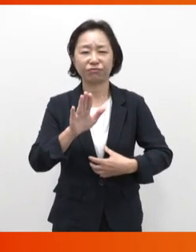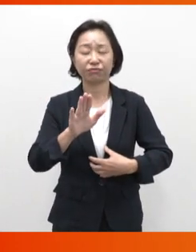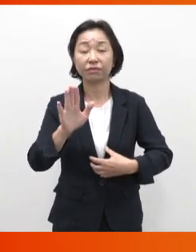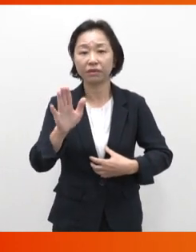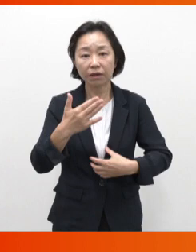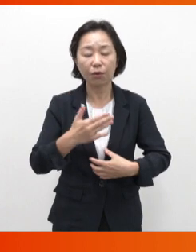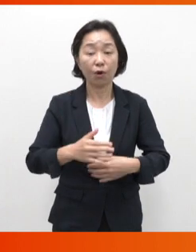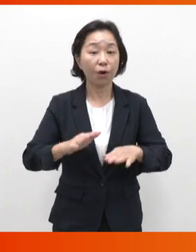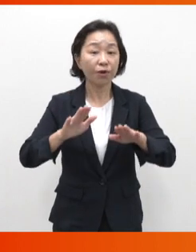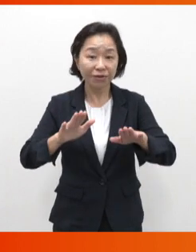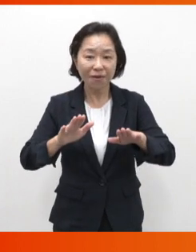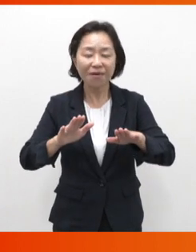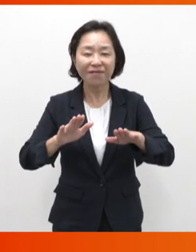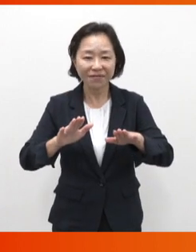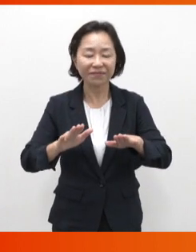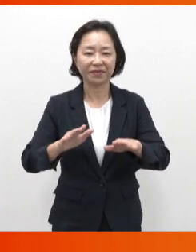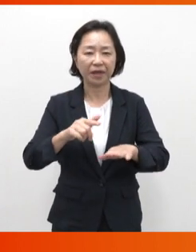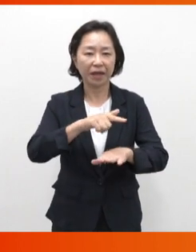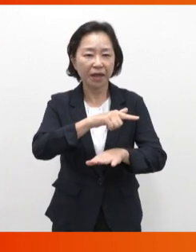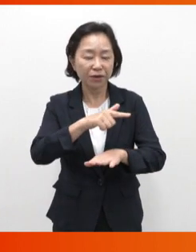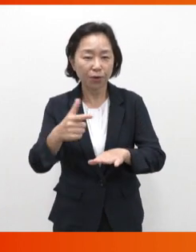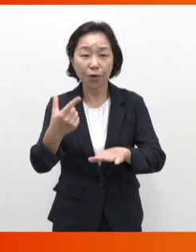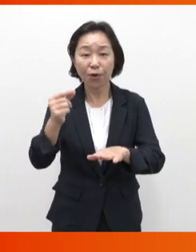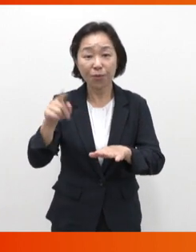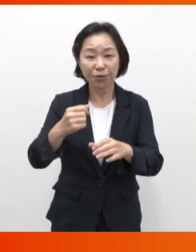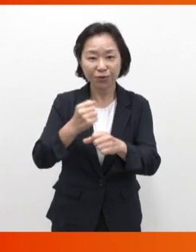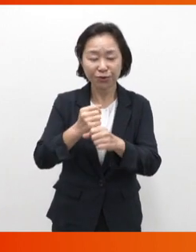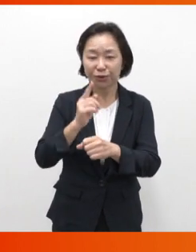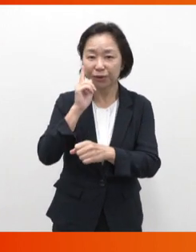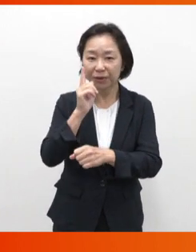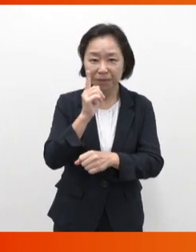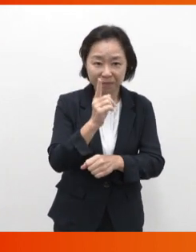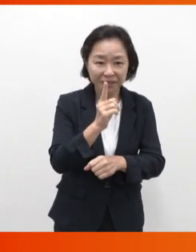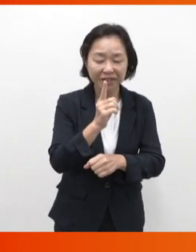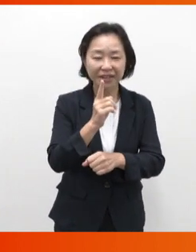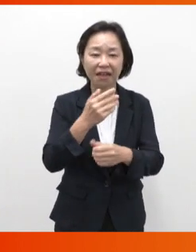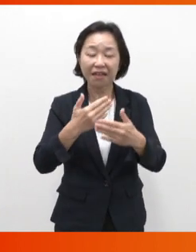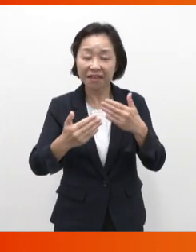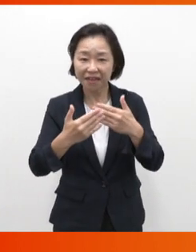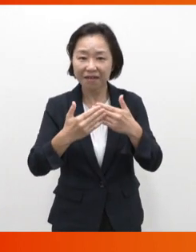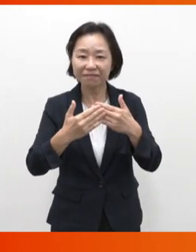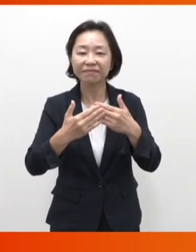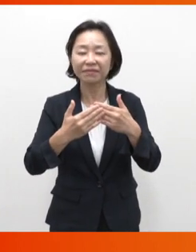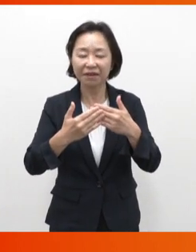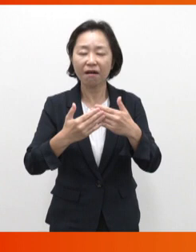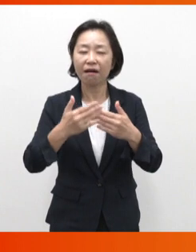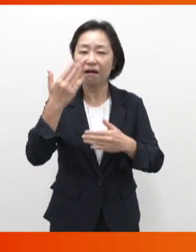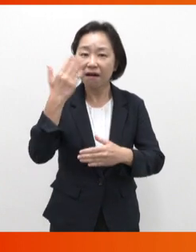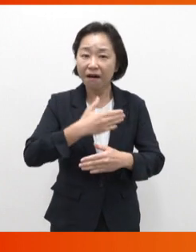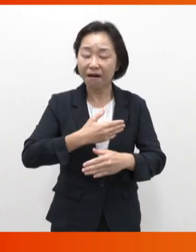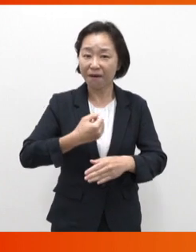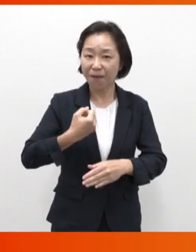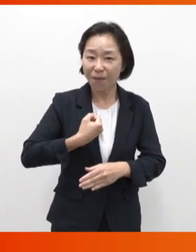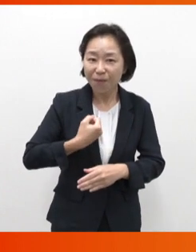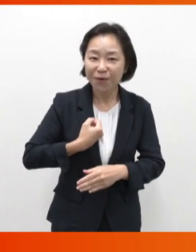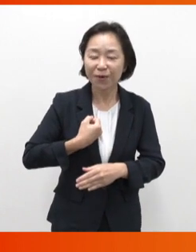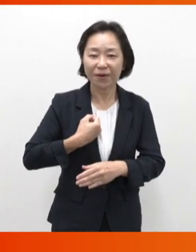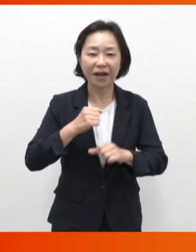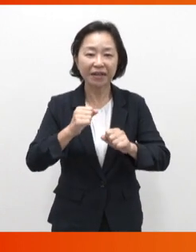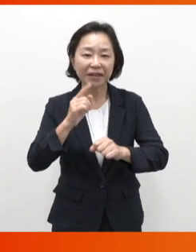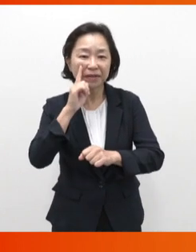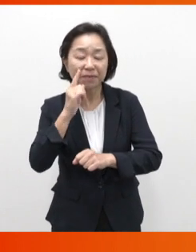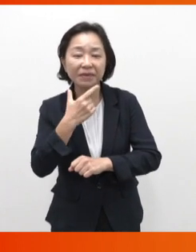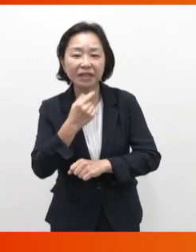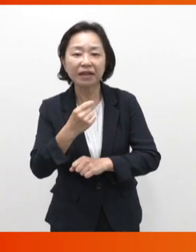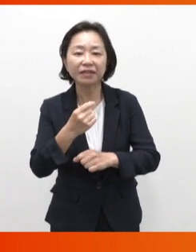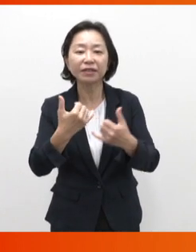おりますけどもこうやってやはり皆さんに直接触れていただいて面白いやってみようという